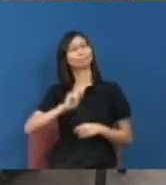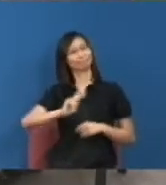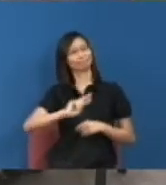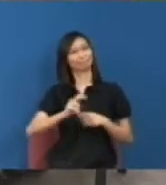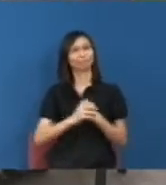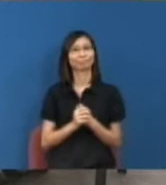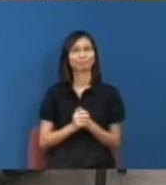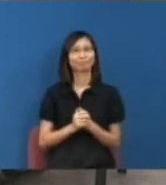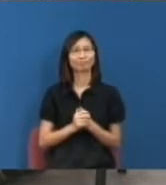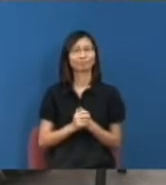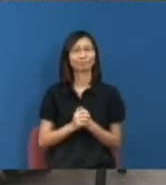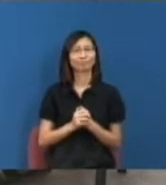哪